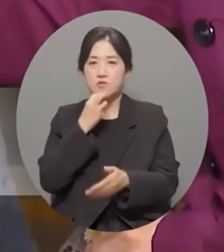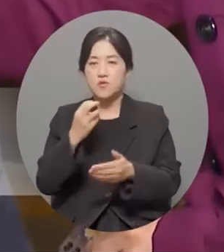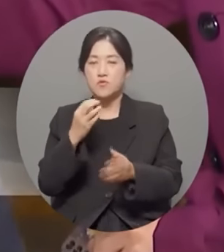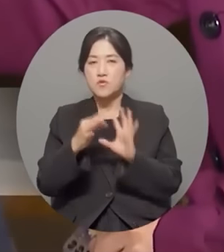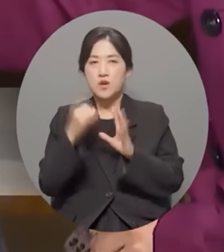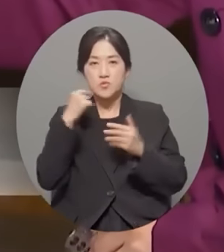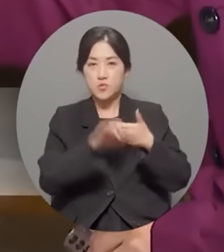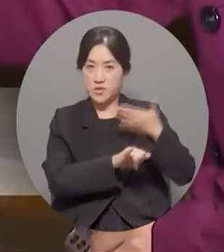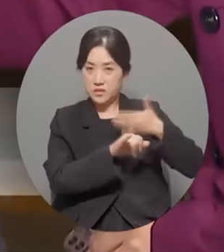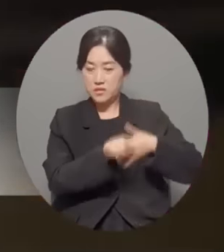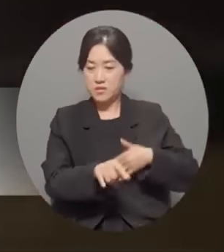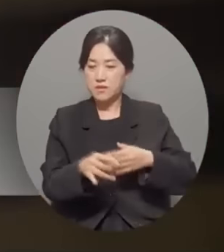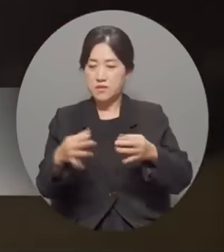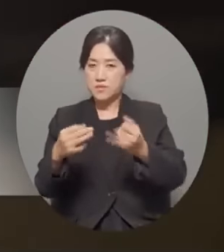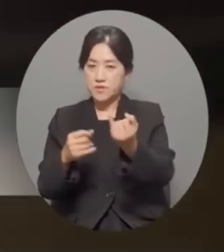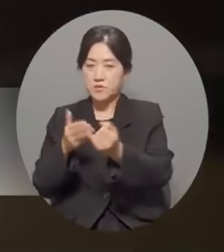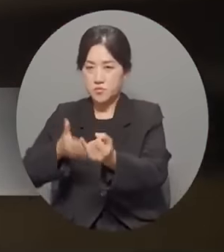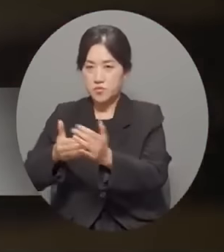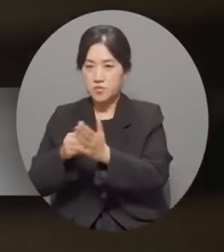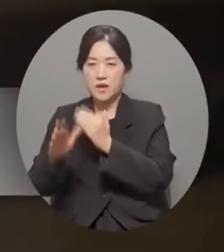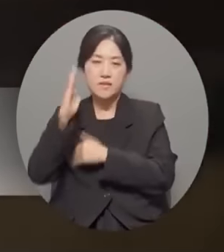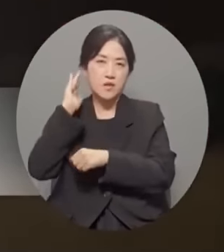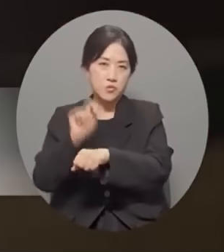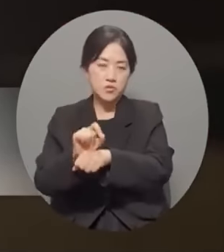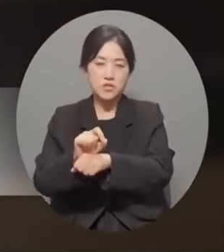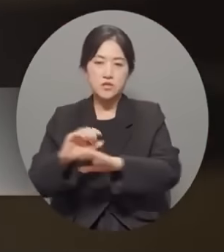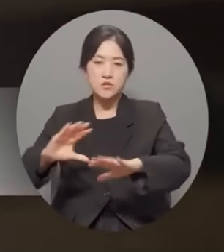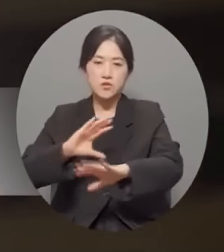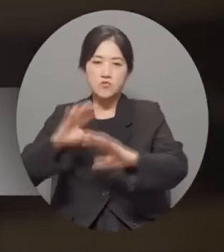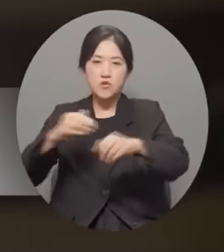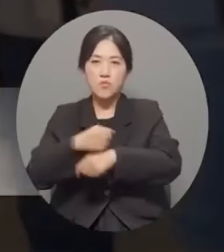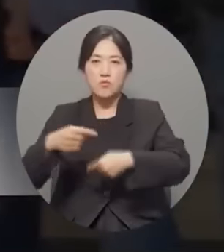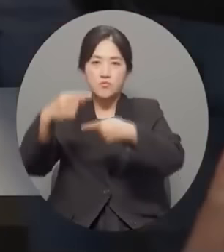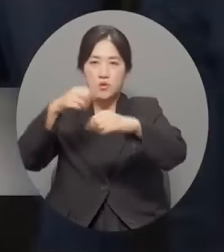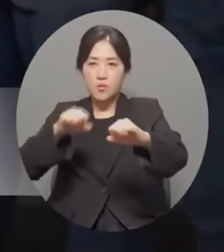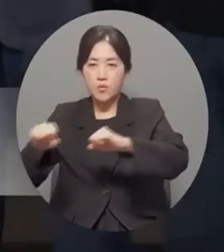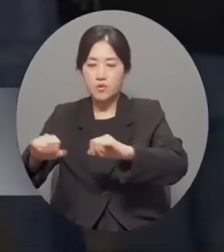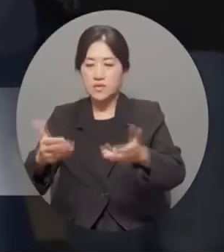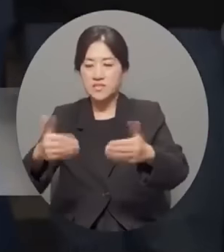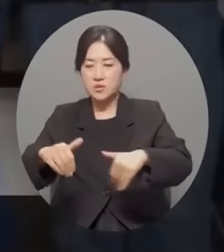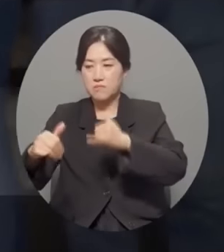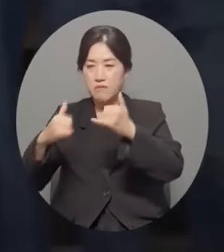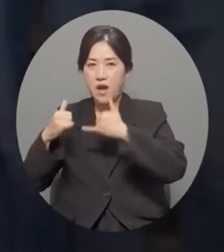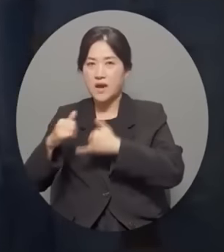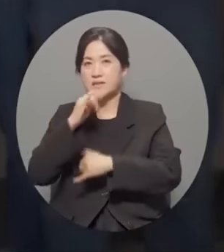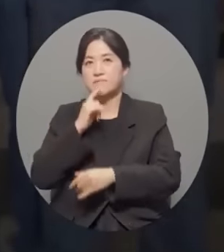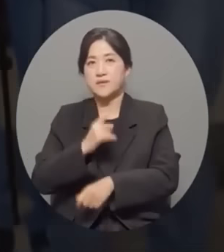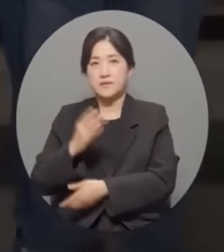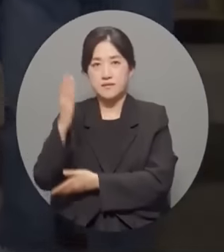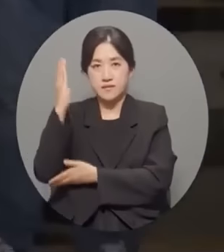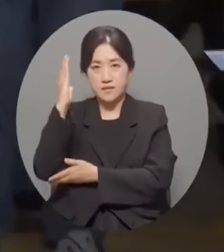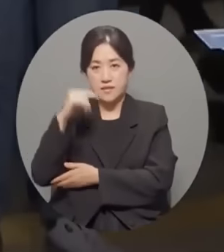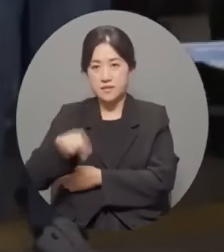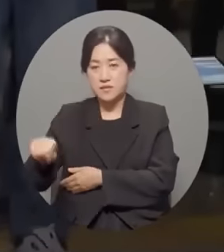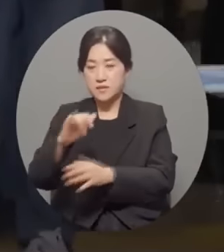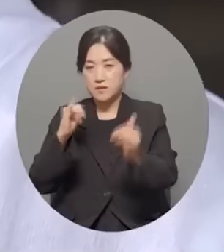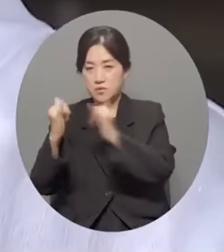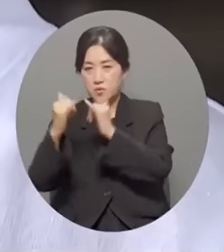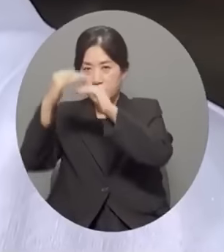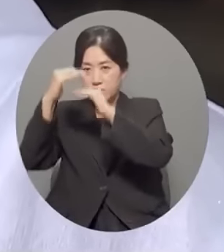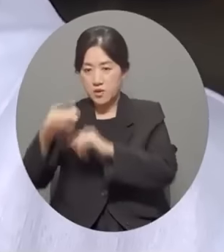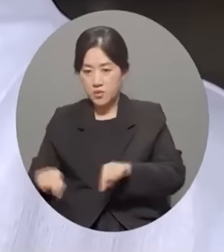뒤 대통령실과 국가보훈처가 움직였다며 직원들 연락도 받았다고 주장했습니다. 이들과 오간 통화